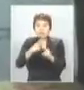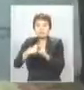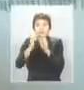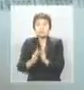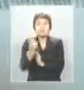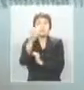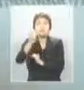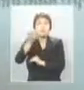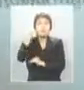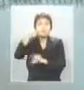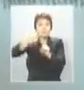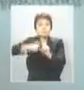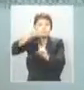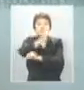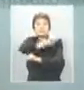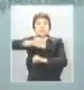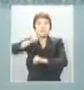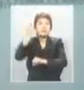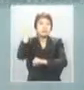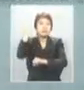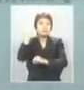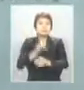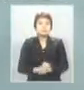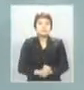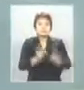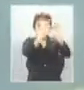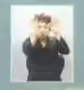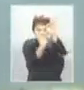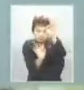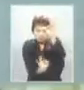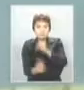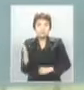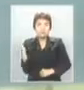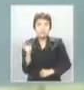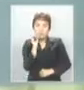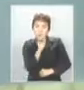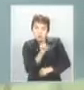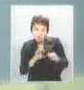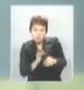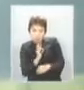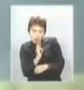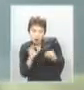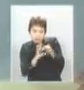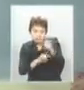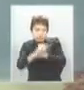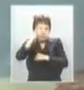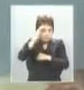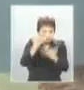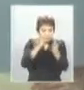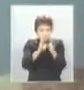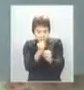คนตั้งแต่วัที่ 3 พฤษภาคมที่ผ่านมาซึข้อความในใบปลวั้นกลาหาการก่อเหตุเป็การกระทําของเจาหน้าที่